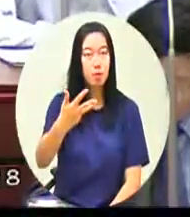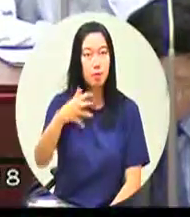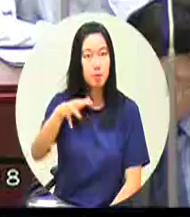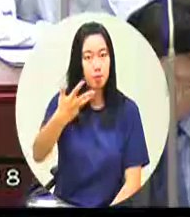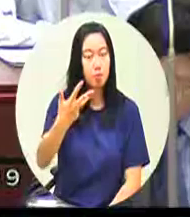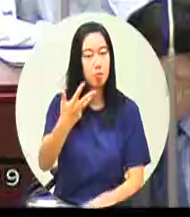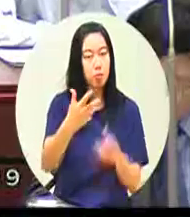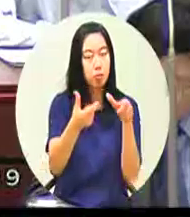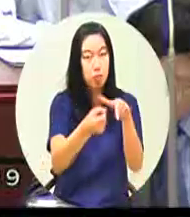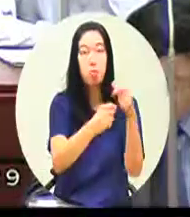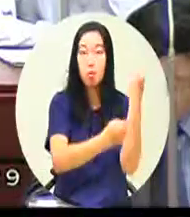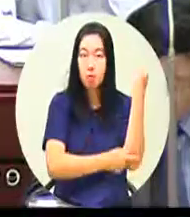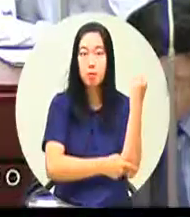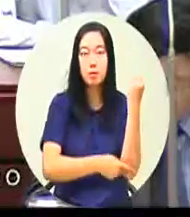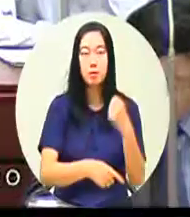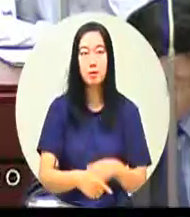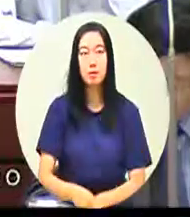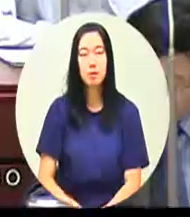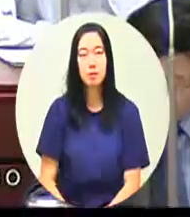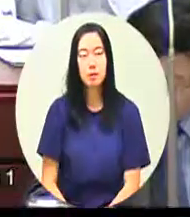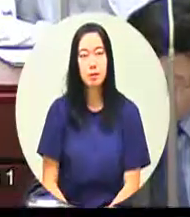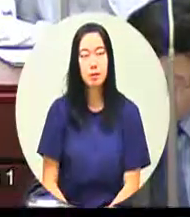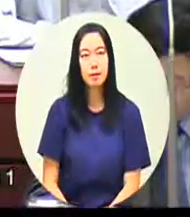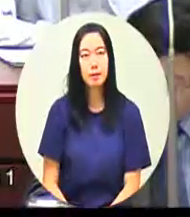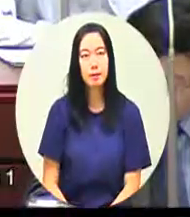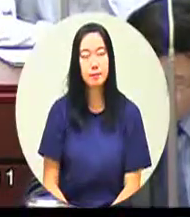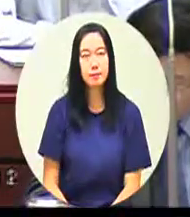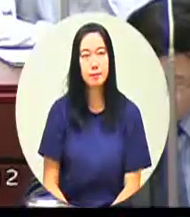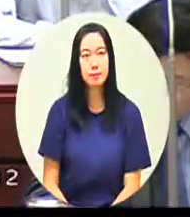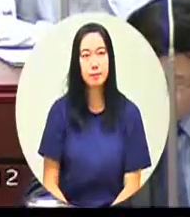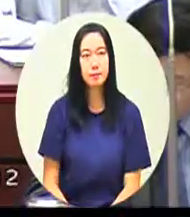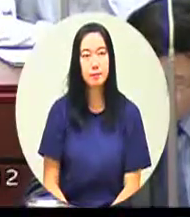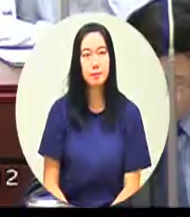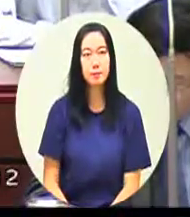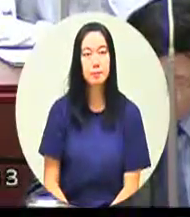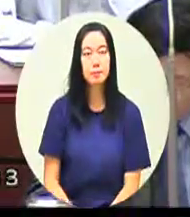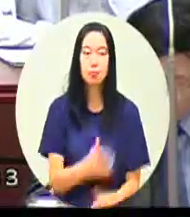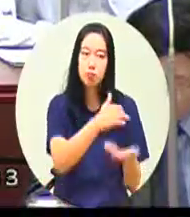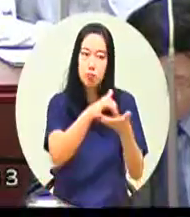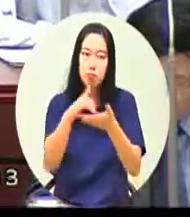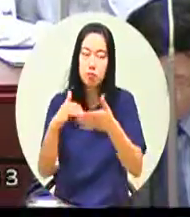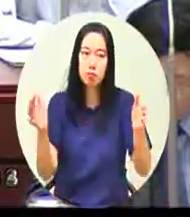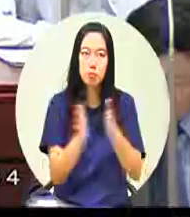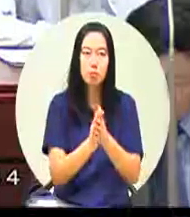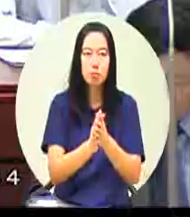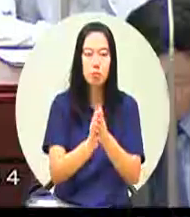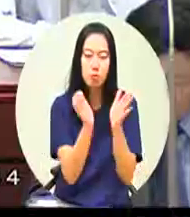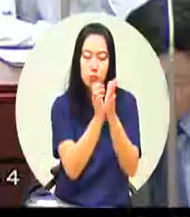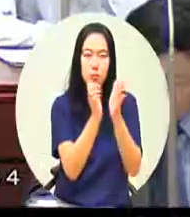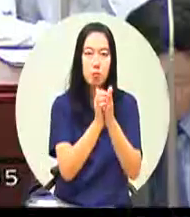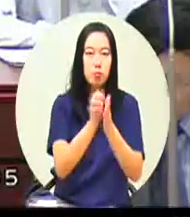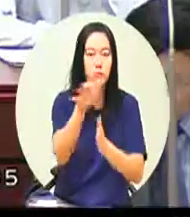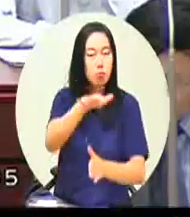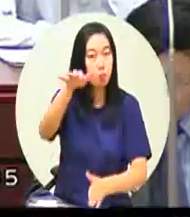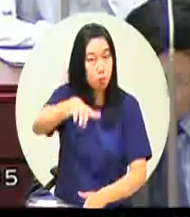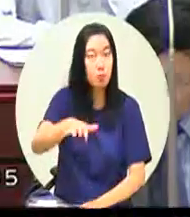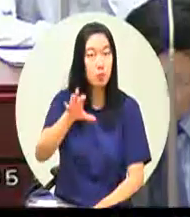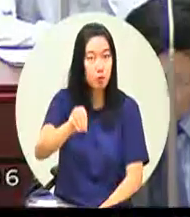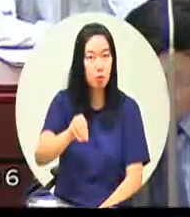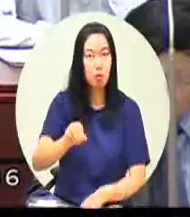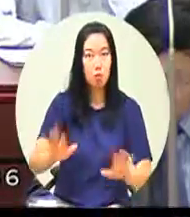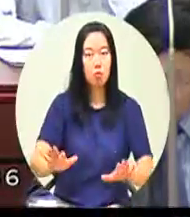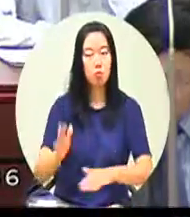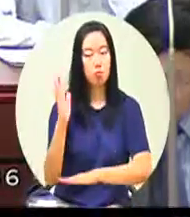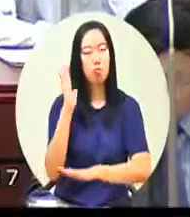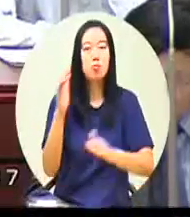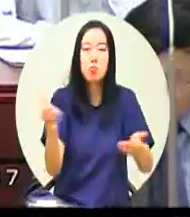11800米这个部分呢，大概就是有整个工程经费大概将近5000万哈，目前都在施工，预计